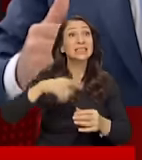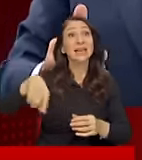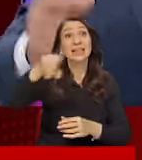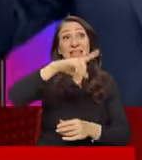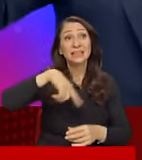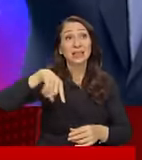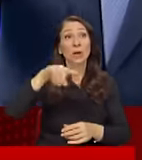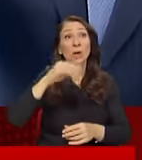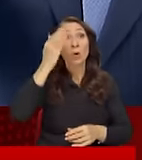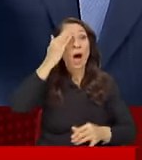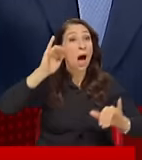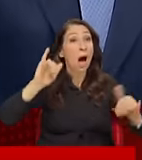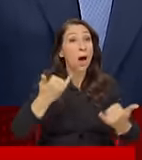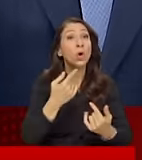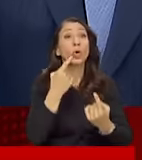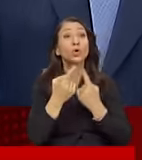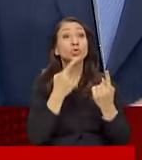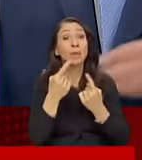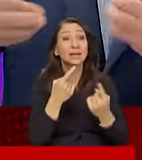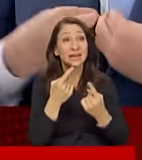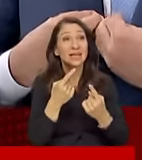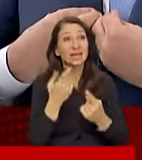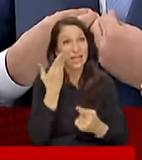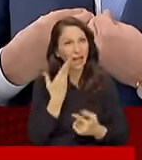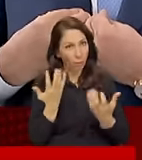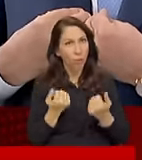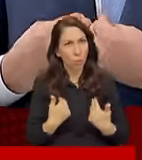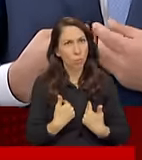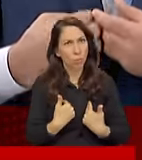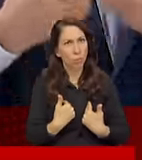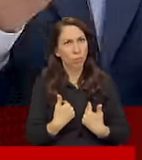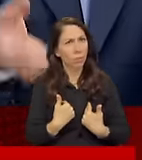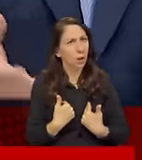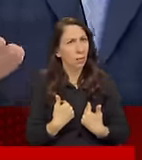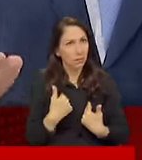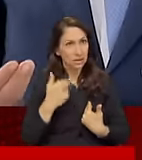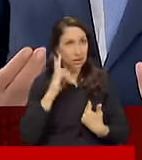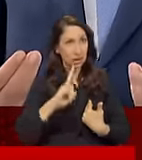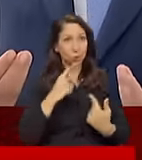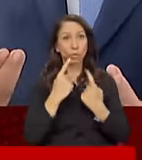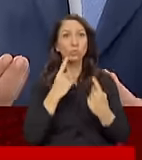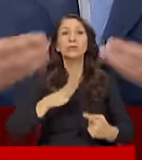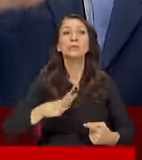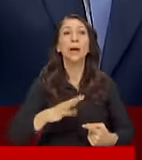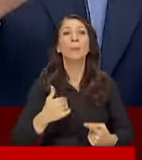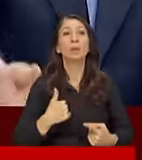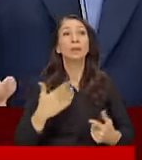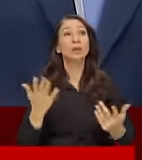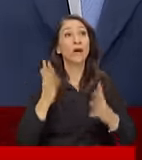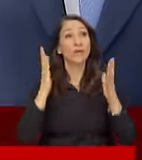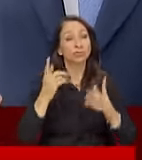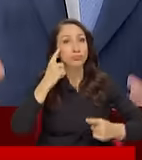insanlarının yoksulluğunu konuşmaktan zevk mi alıyorum? Ben zenginliğini konuşmak isterim. Daha